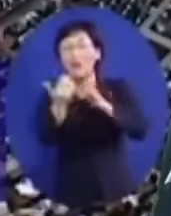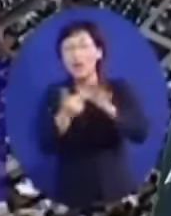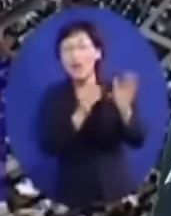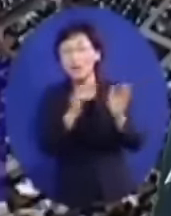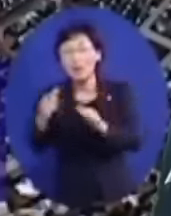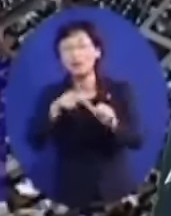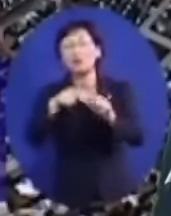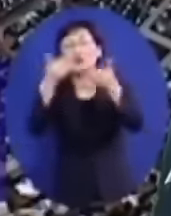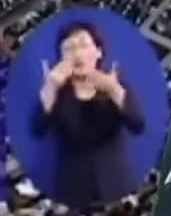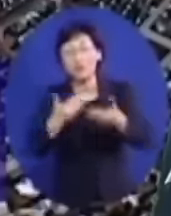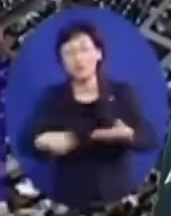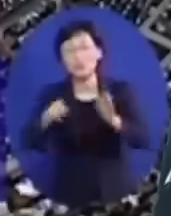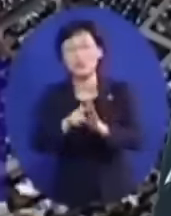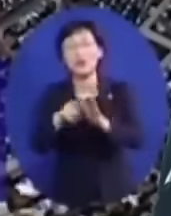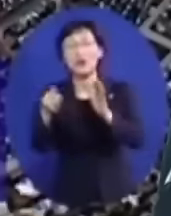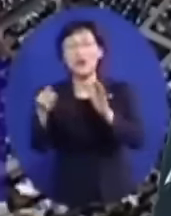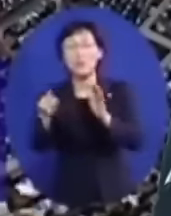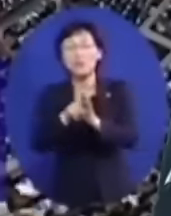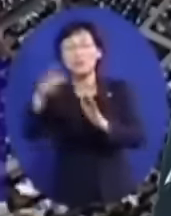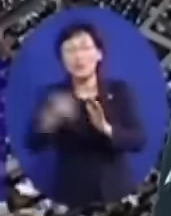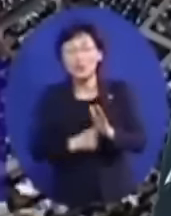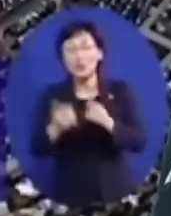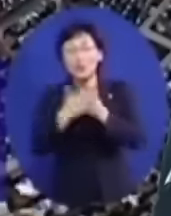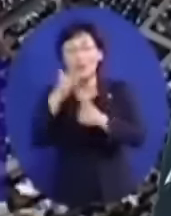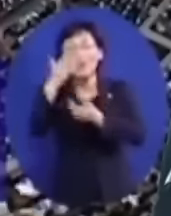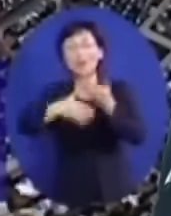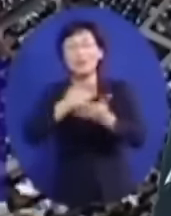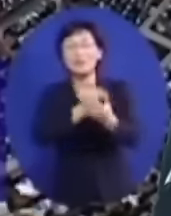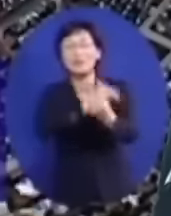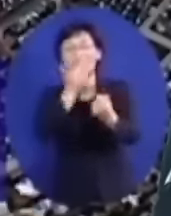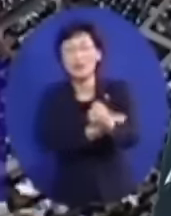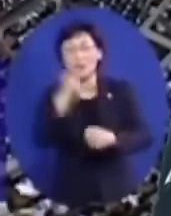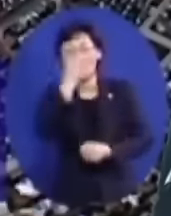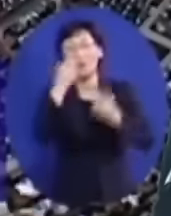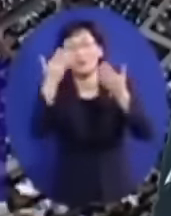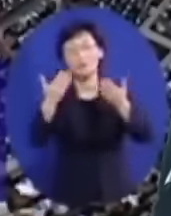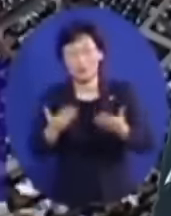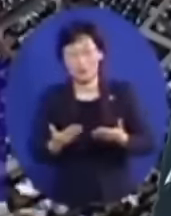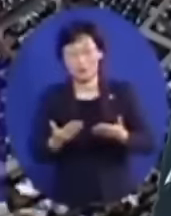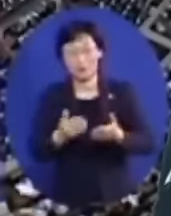구원을 얻기 위하여 믿음으로 말미암아 하나님의 능력으로 보호하심을 바라느니라.